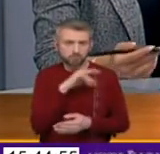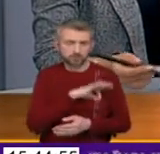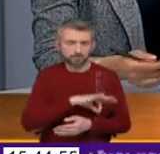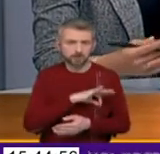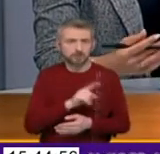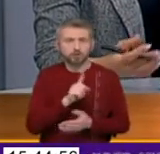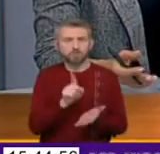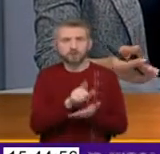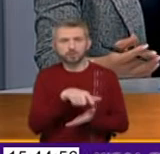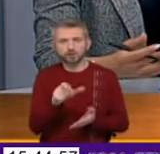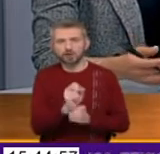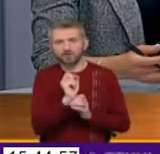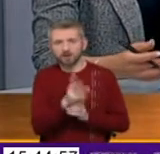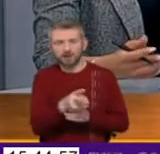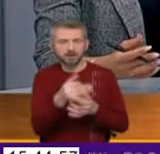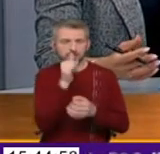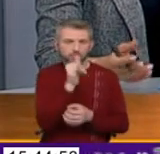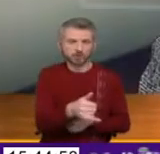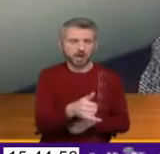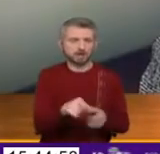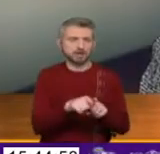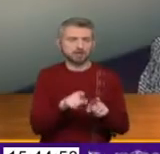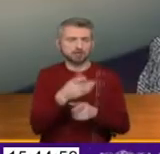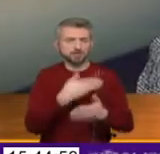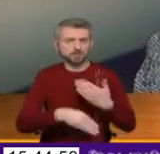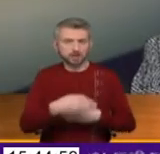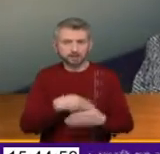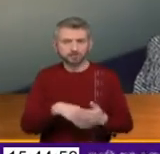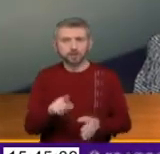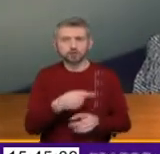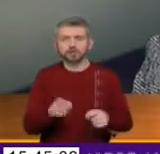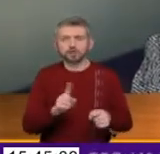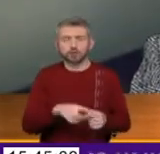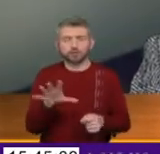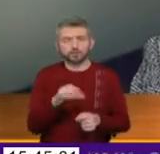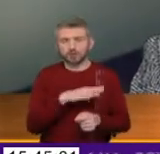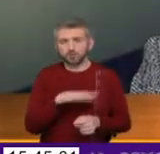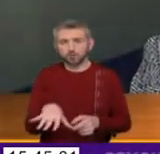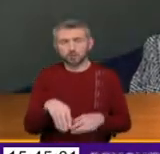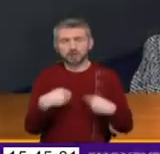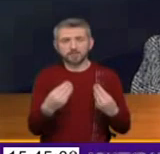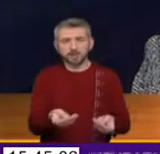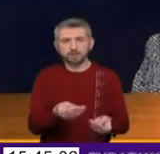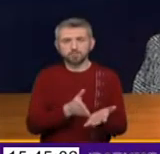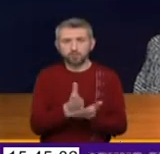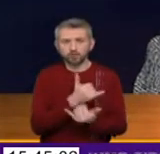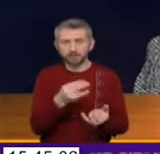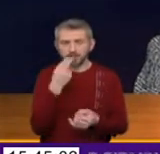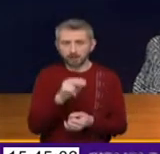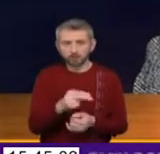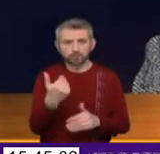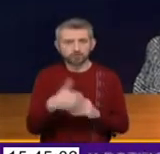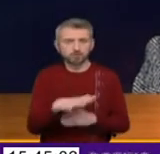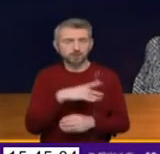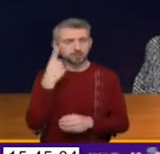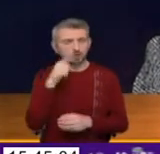що пенсіонерів там виганяли, не пускали, те ж саме з інвалідами. Ну, щоб цього всього уникнути і надавати послуги якісно, вже і